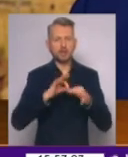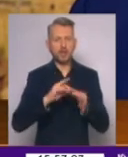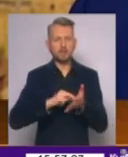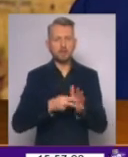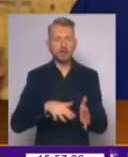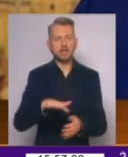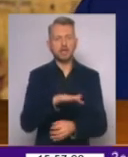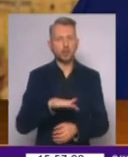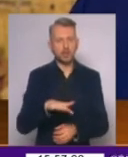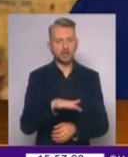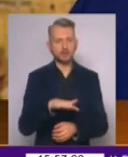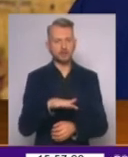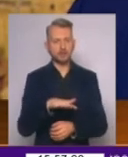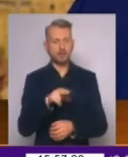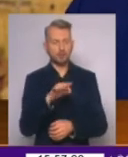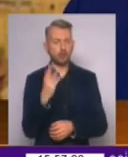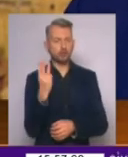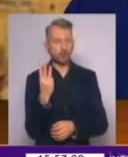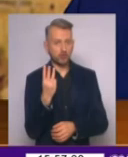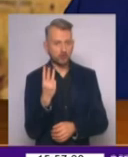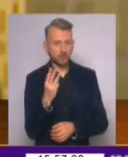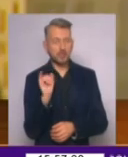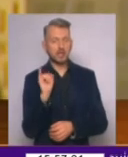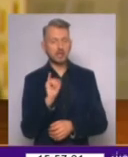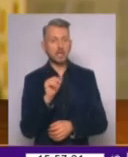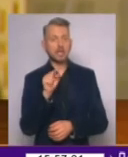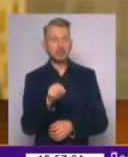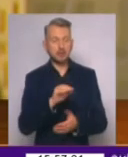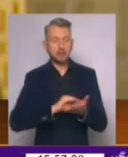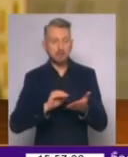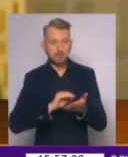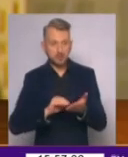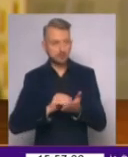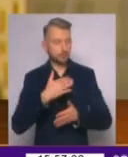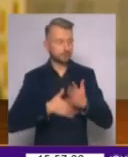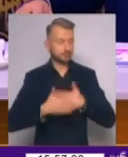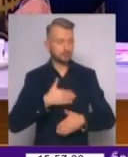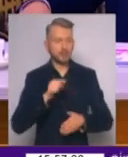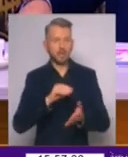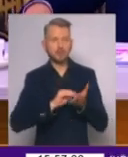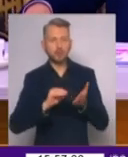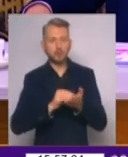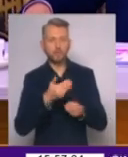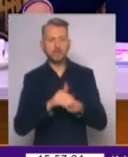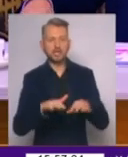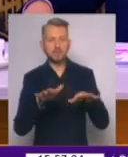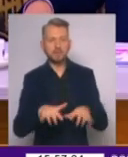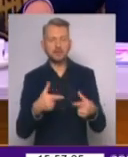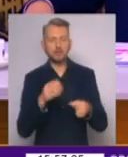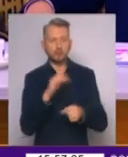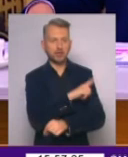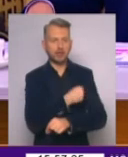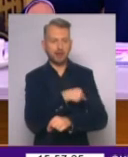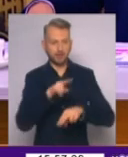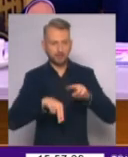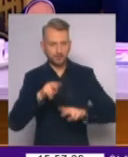території по Троєщині. Угу. І, власне, там написано, я тим тішуся, що там написано вже виділено місяць, де буде лікарня.